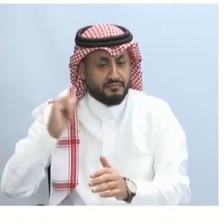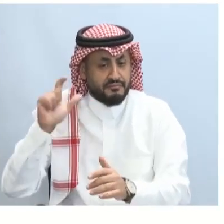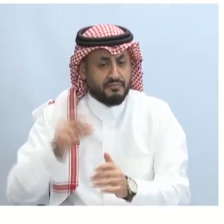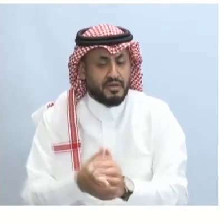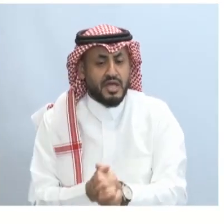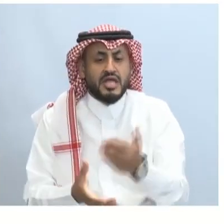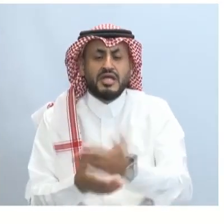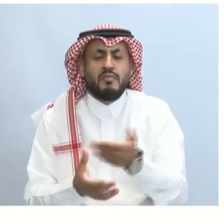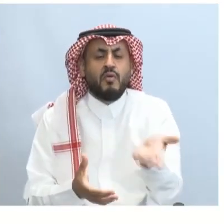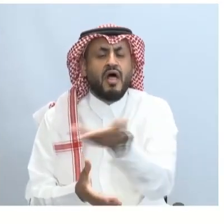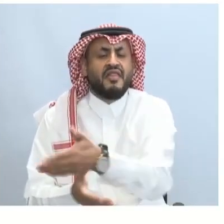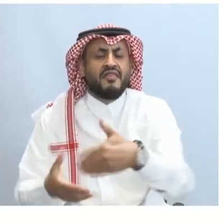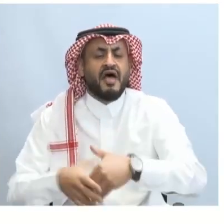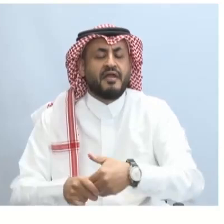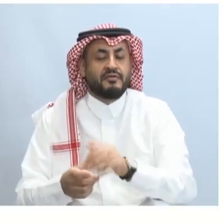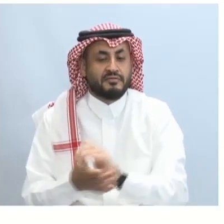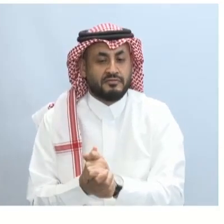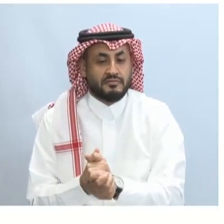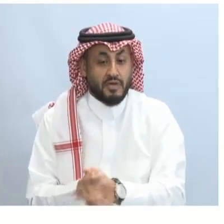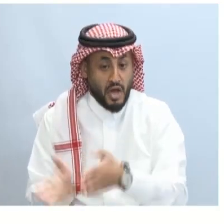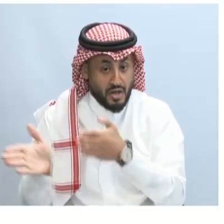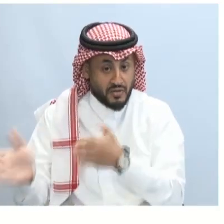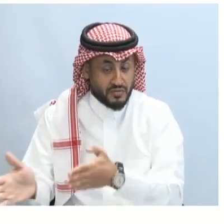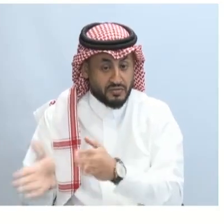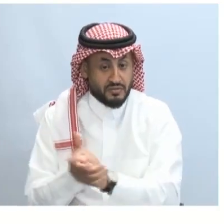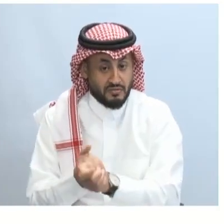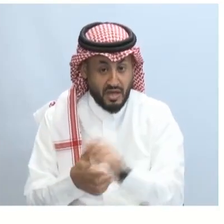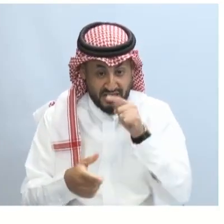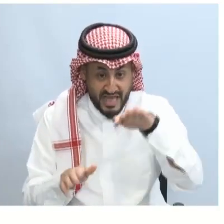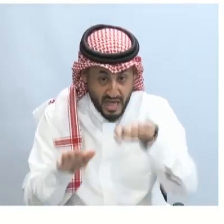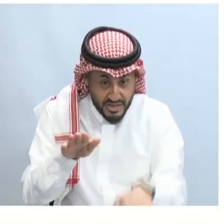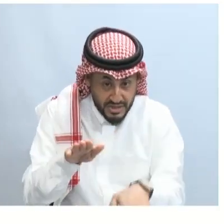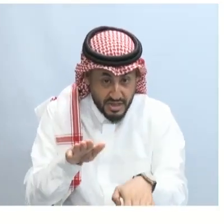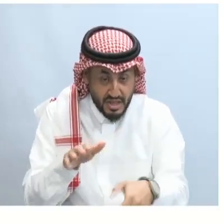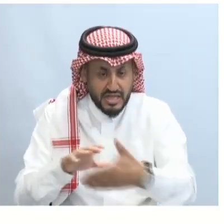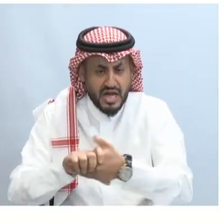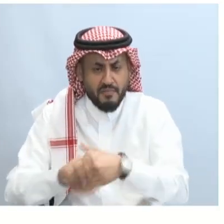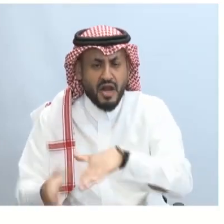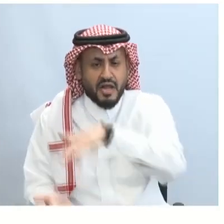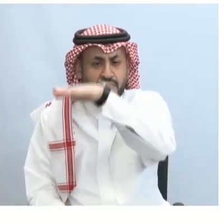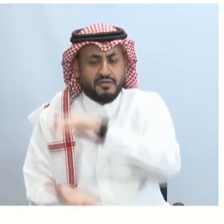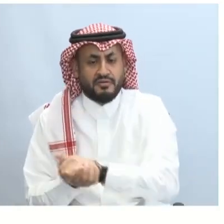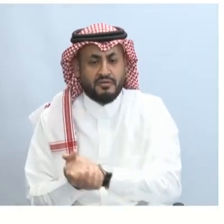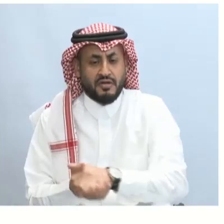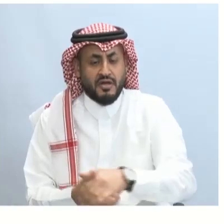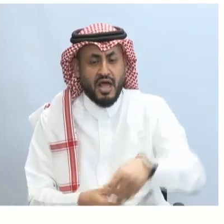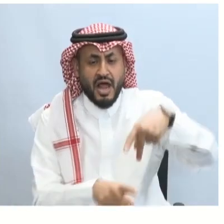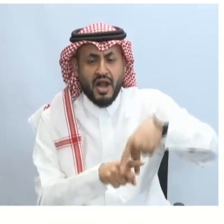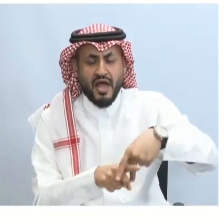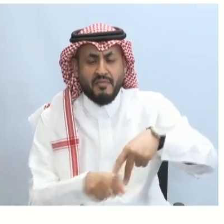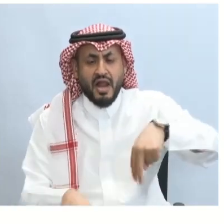ولماذا هو لم يسلم عليه من السنه يا احمد ان يسلم الصغير على الكبير والراكب على